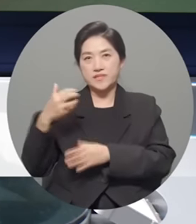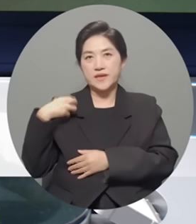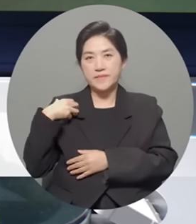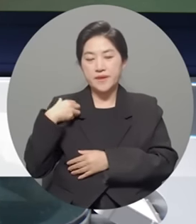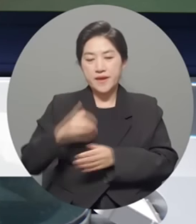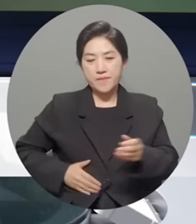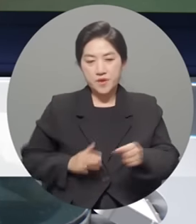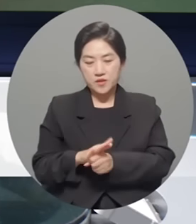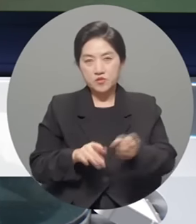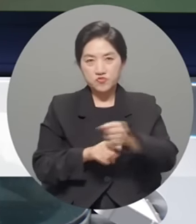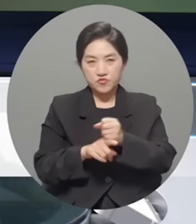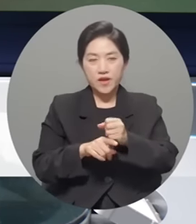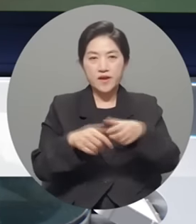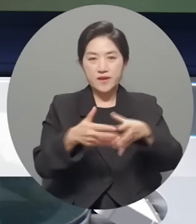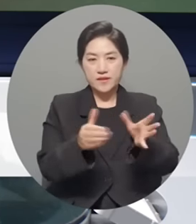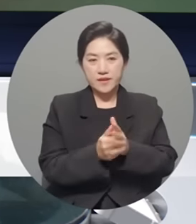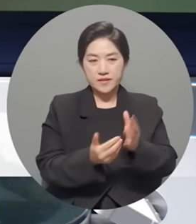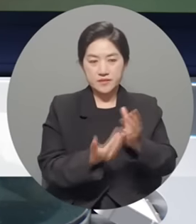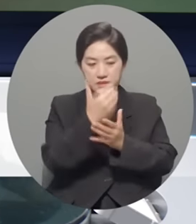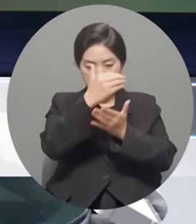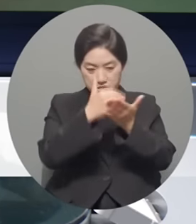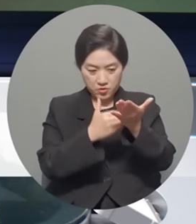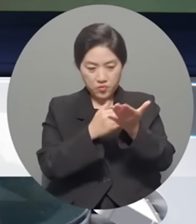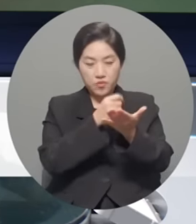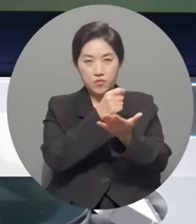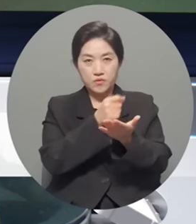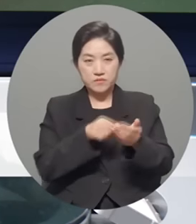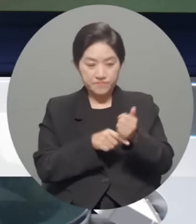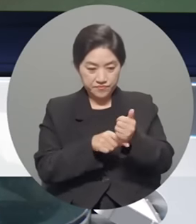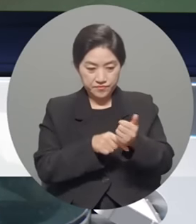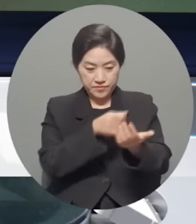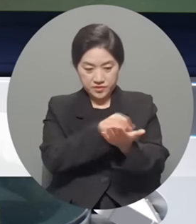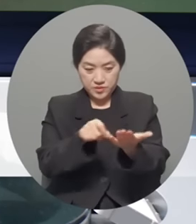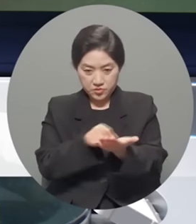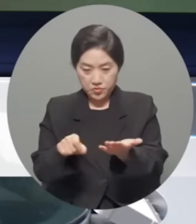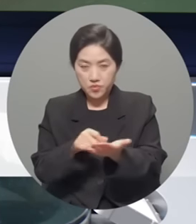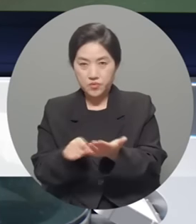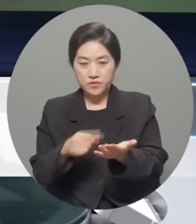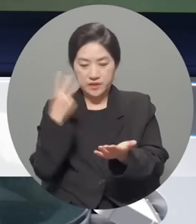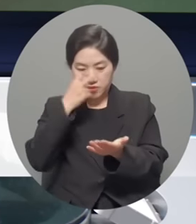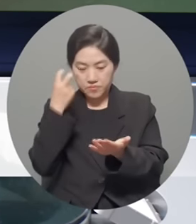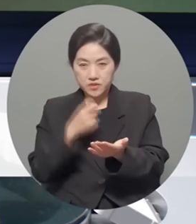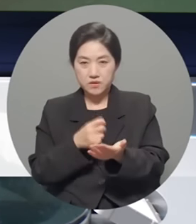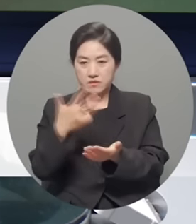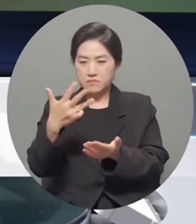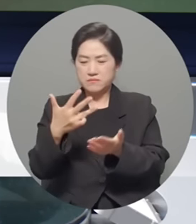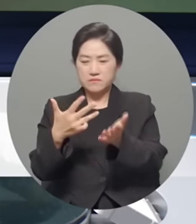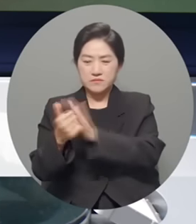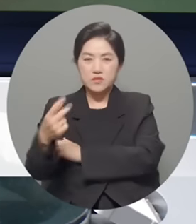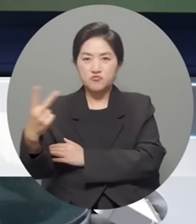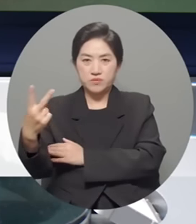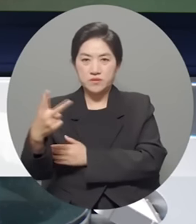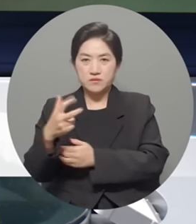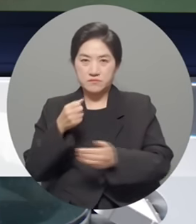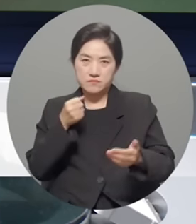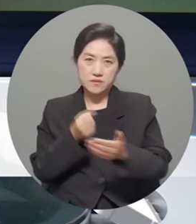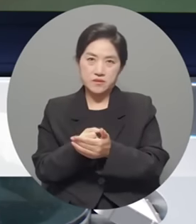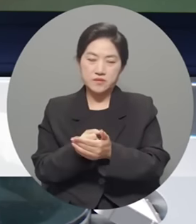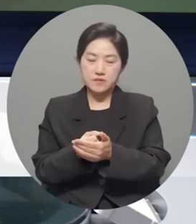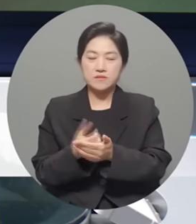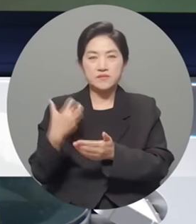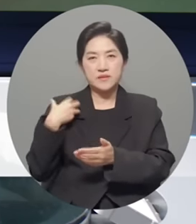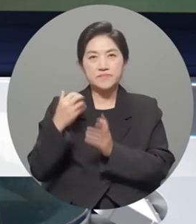수사단의 사건 기록을 재검토해 당초 8명이었던 범죄 혐의자를 2명으로 줄인 최종 결과를 내놓은